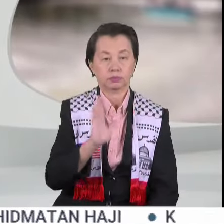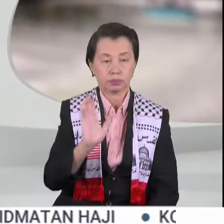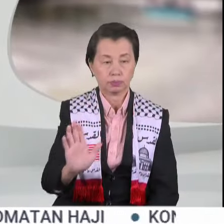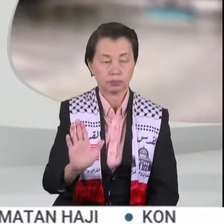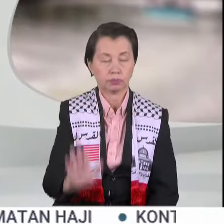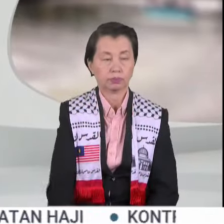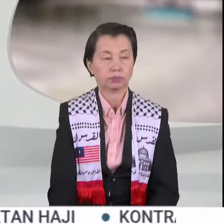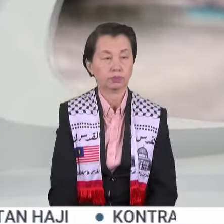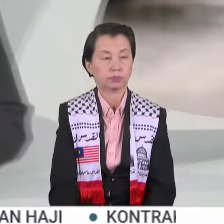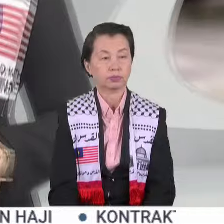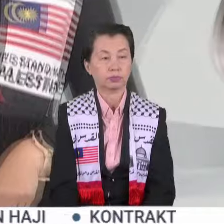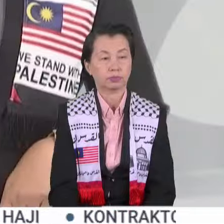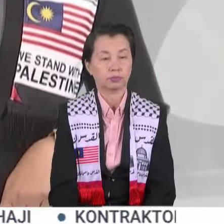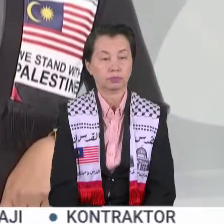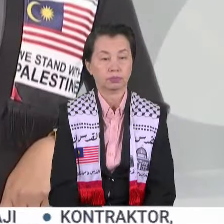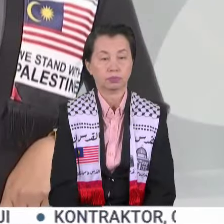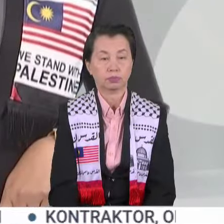ke Angkasa Puri.